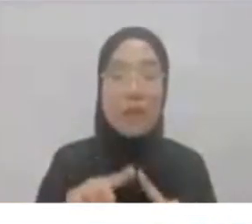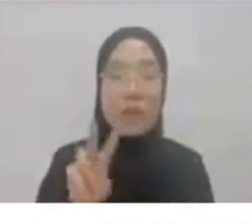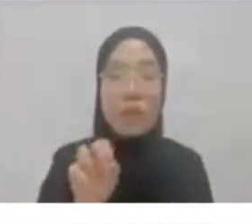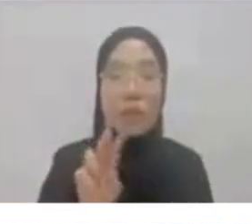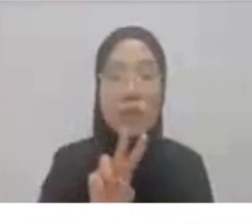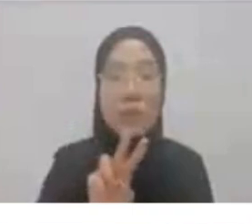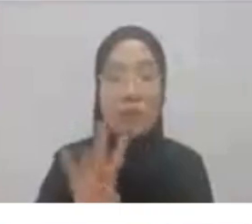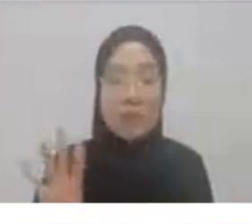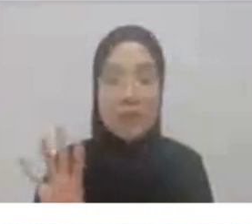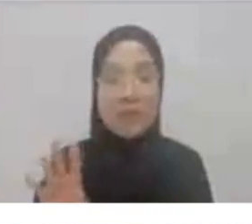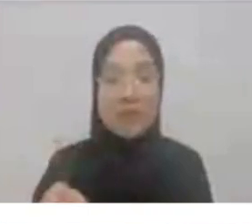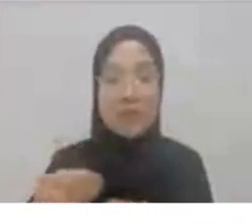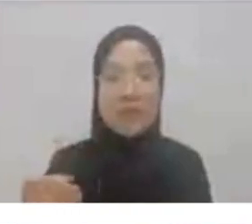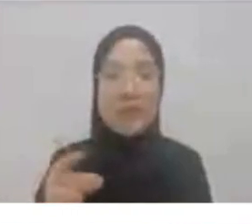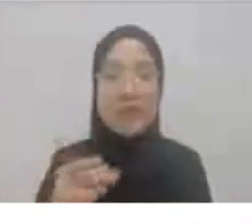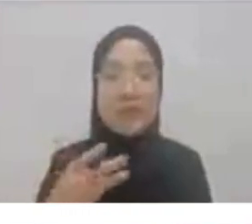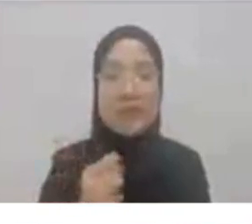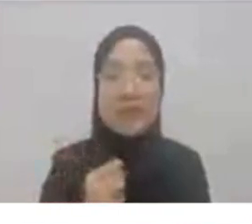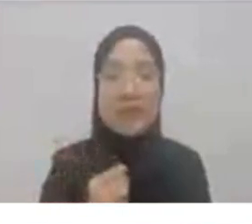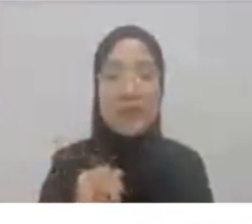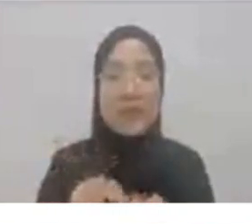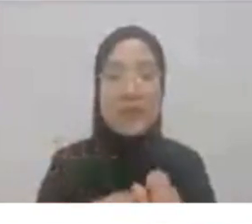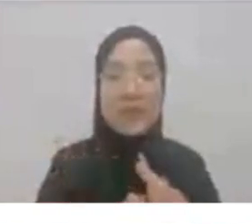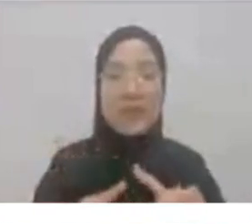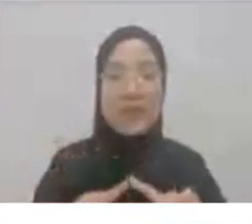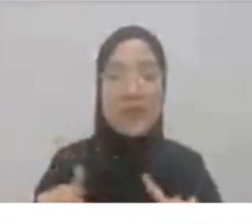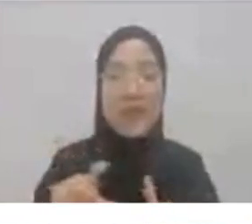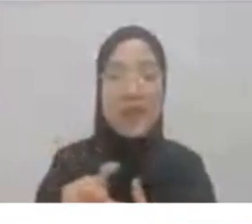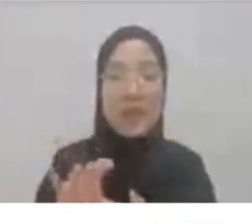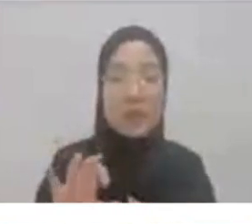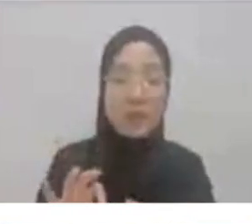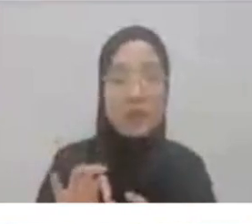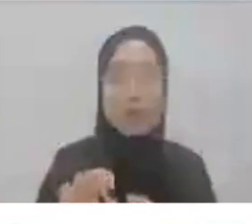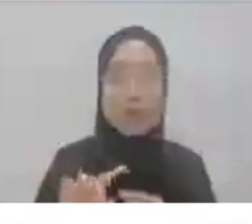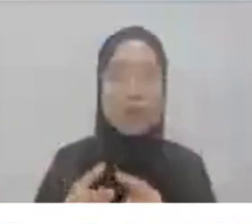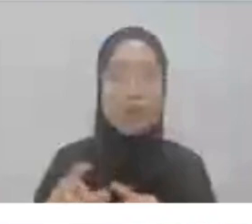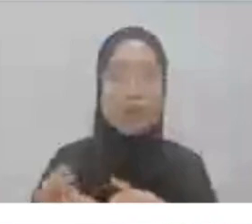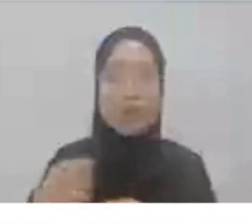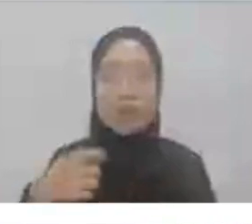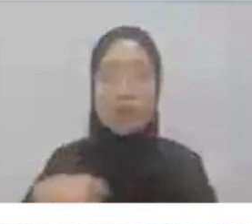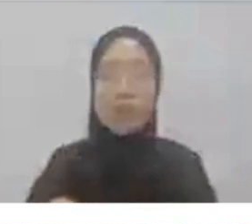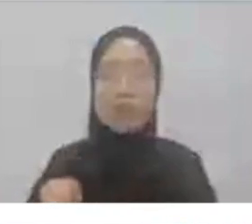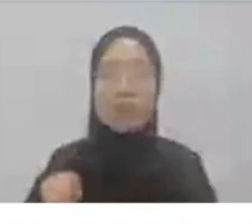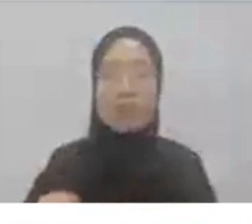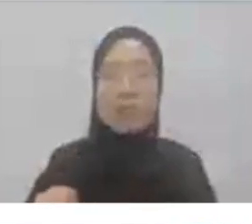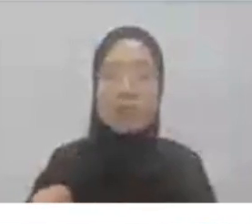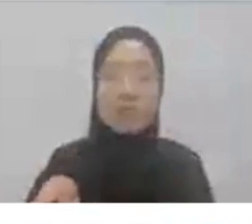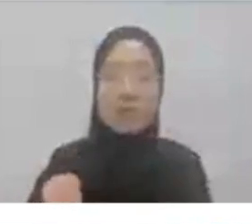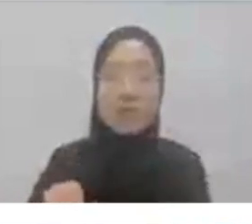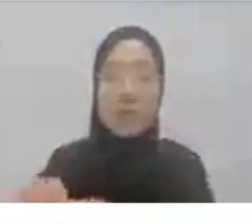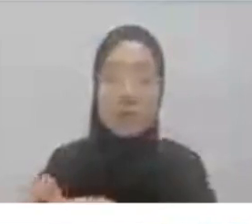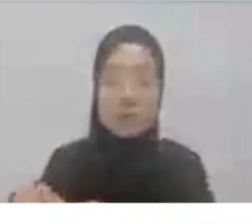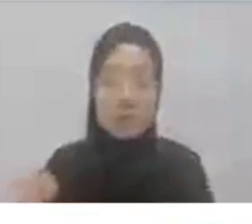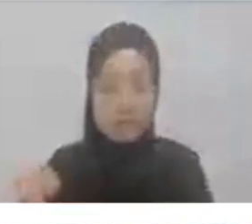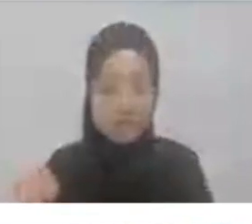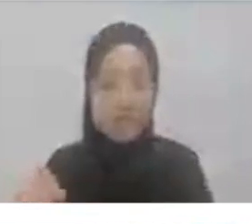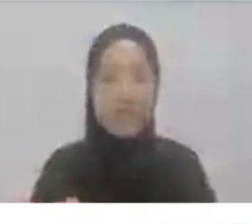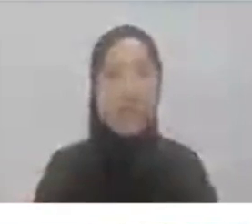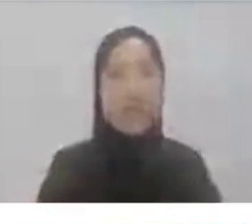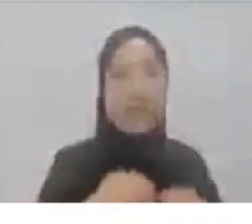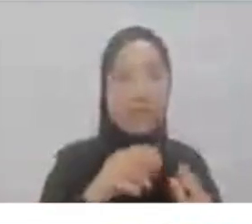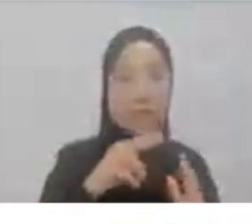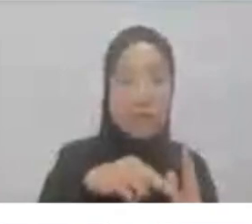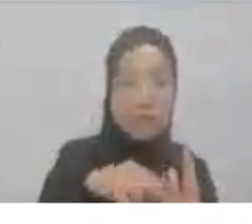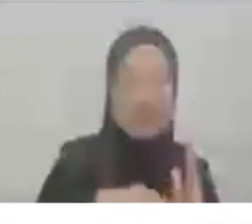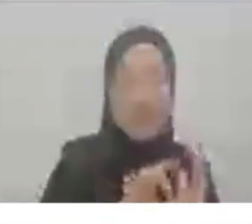Sultan dan kawan-kawan kesemuanya adalah advokat dan seterusnya dianggap telah diucapkan selanjutnya disebut sebagai pihak terkait membaca permohonan-permohonan dan seterusnya duduk